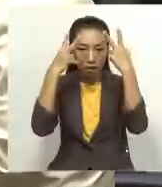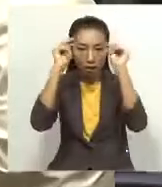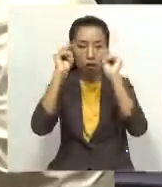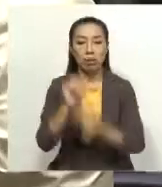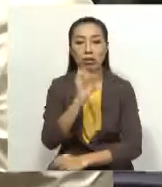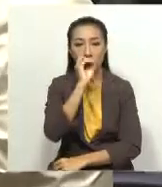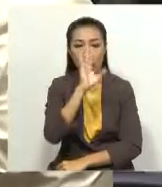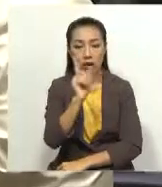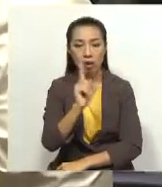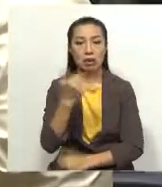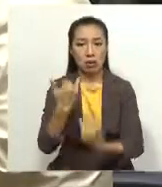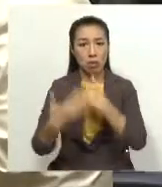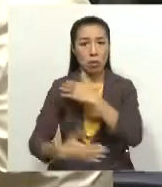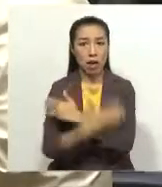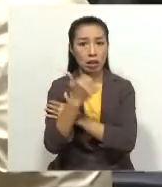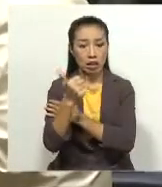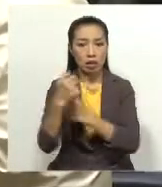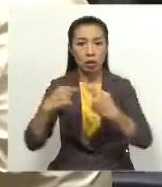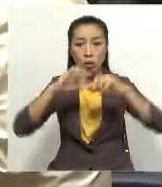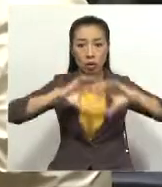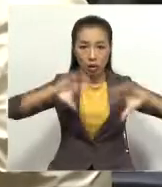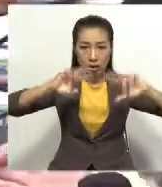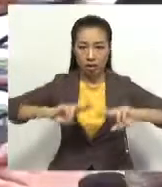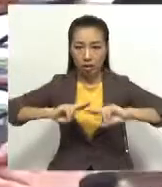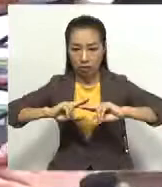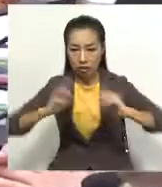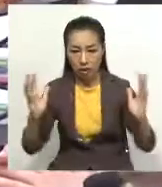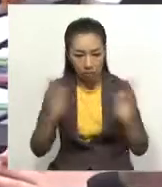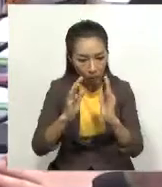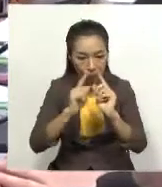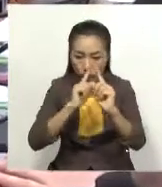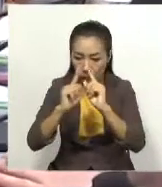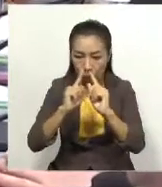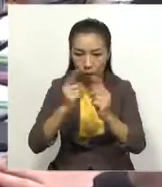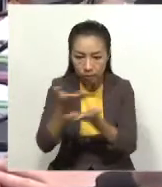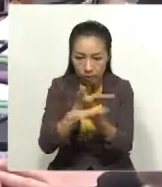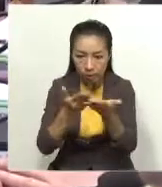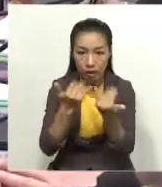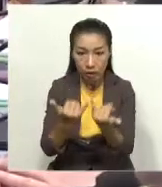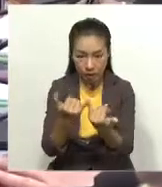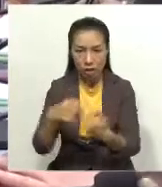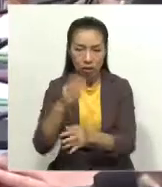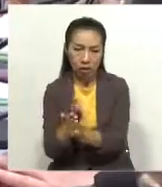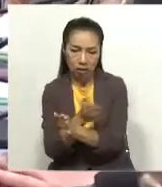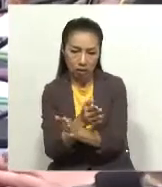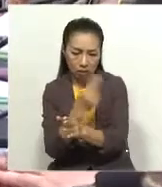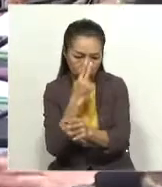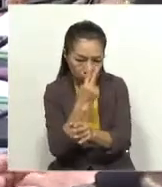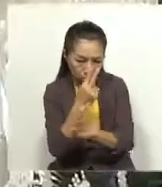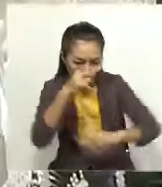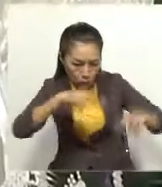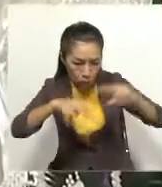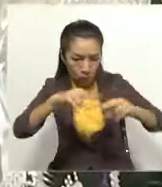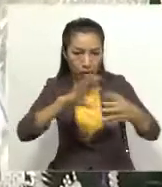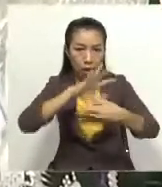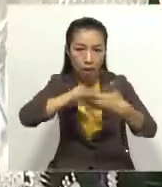รีกล่าวว่าเป็นโอกาสดีที่ภาครัฐและเอกชนได้มาพบปะหารือกันหลังการลงพื้นที่ติดตามความก้าวหน้าแผนงาน